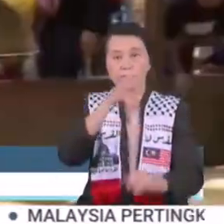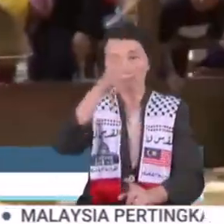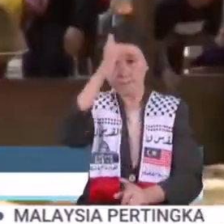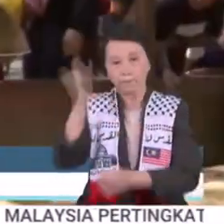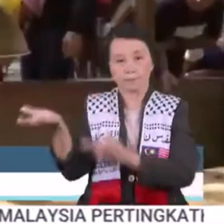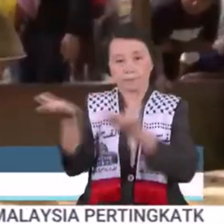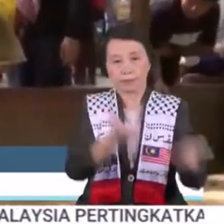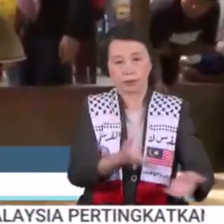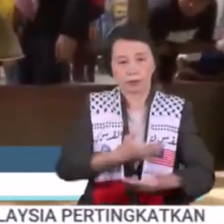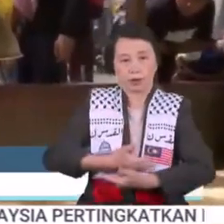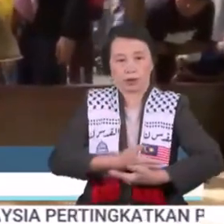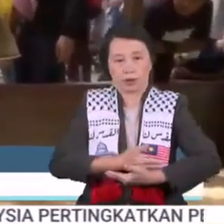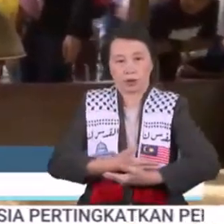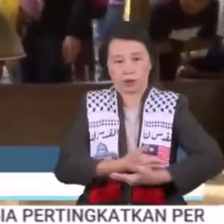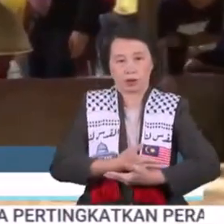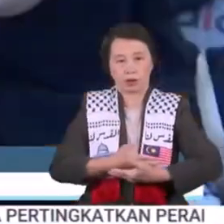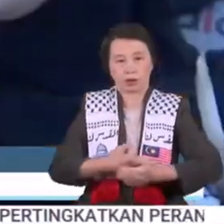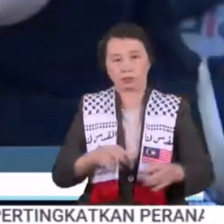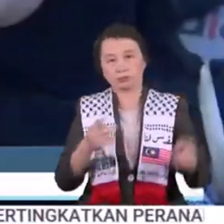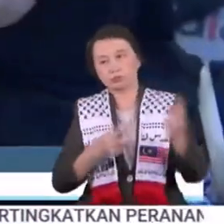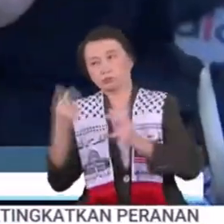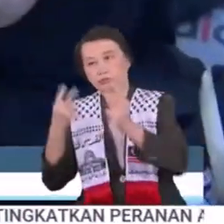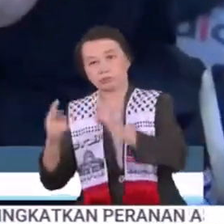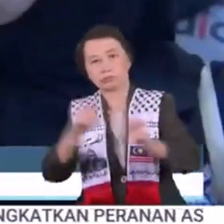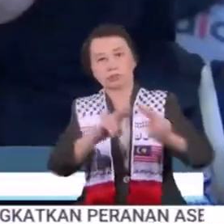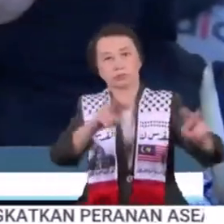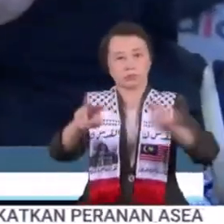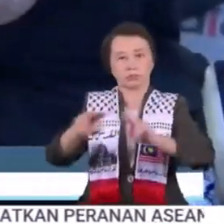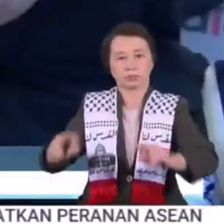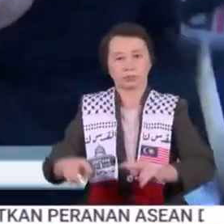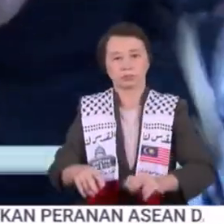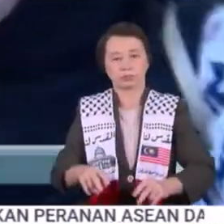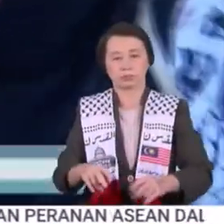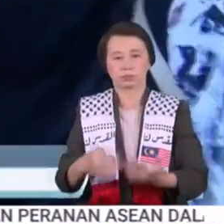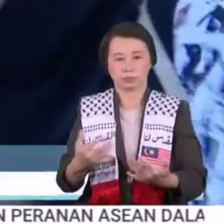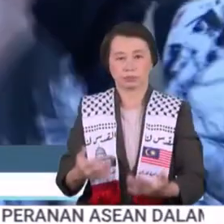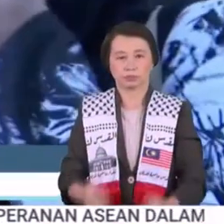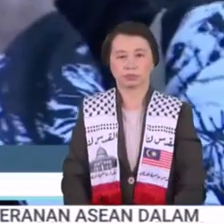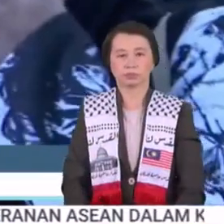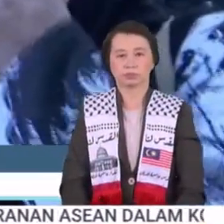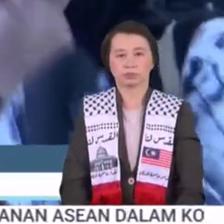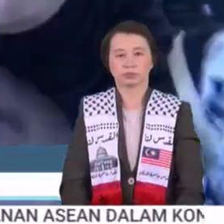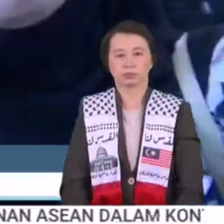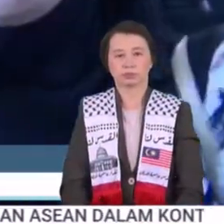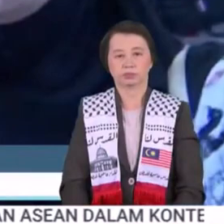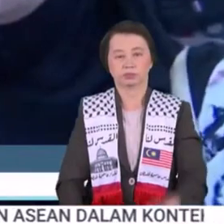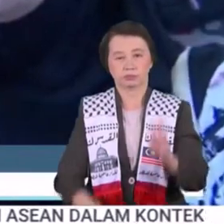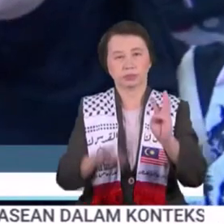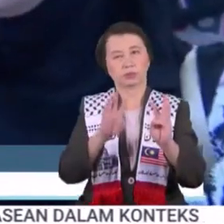untuk bawa anak-anak beriadah. Dalam 6.45 lepas subuh.